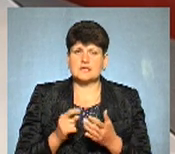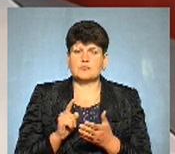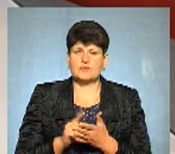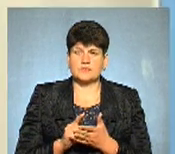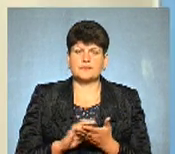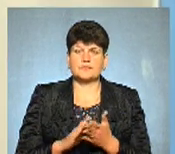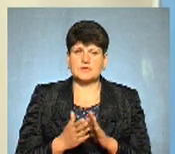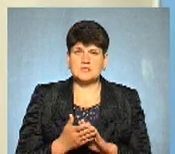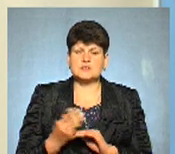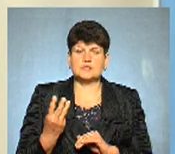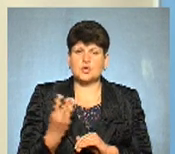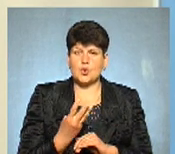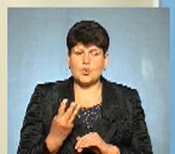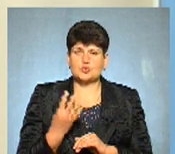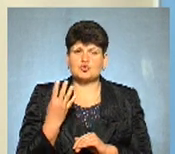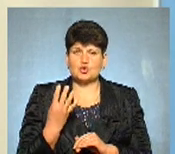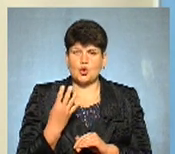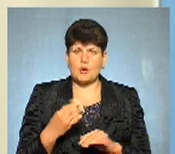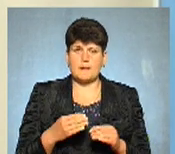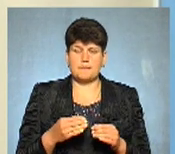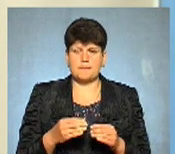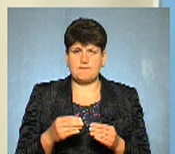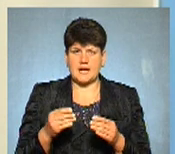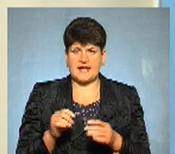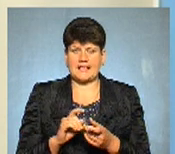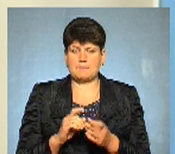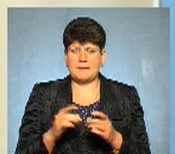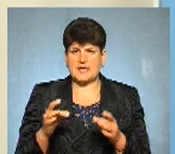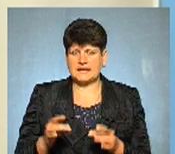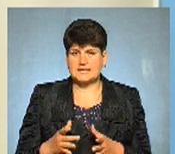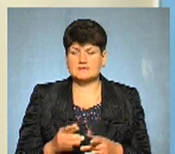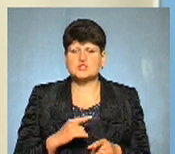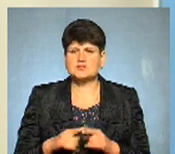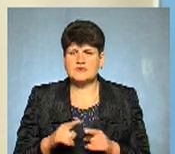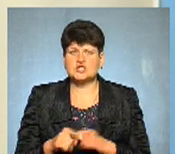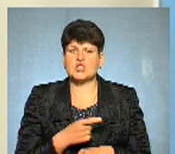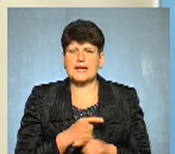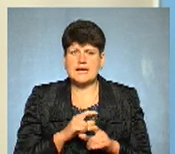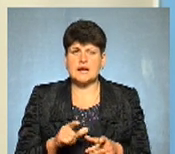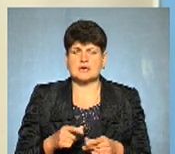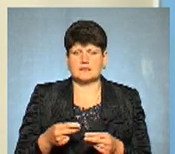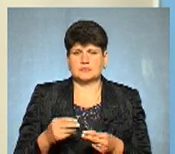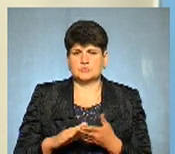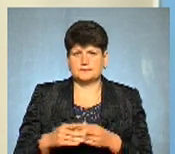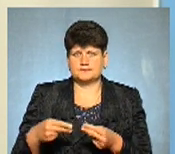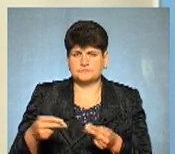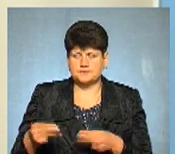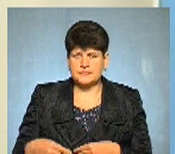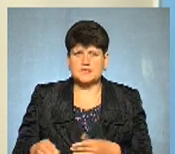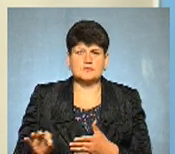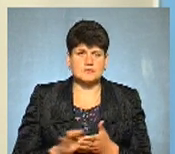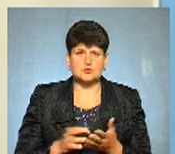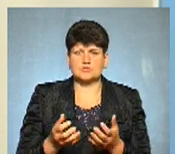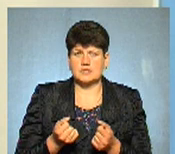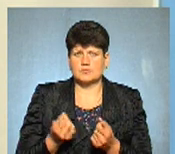контрактуватися по цих чотирьох пакетах, які є по боротьбі з COVID-19. Чим швидше лікарня законтрактується, тим швидше отримають